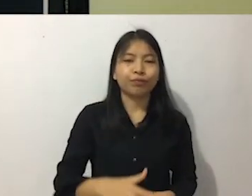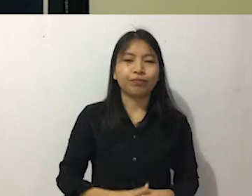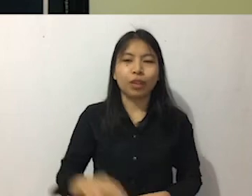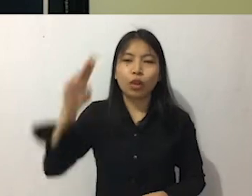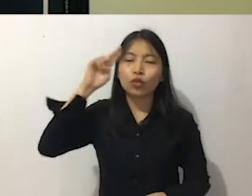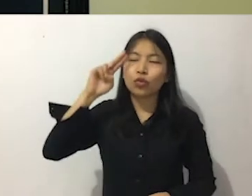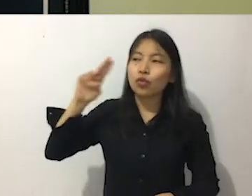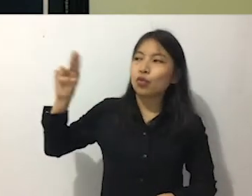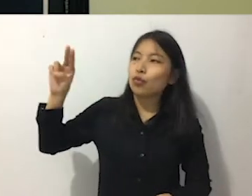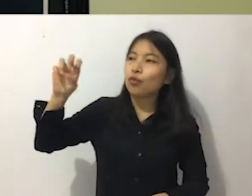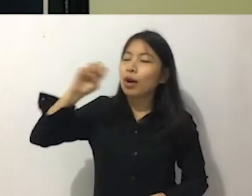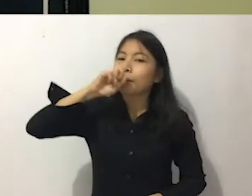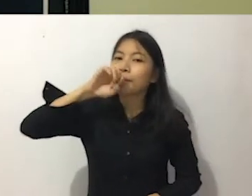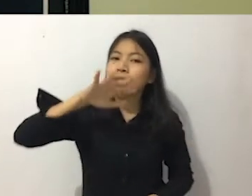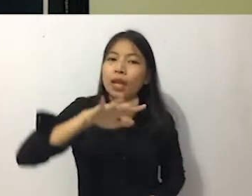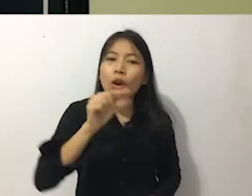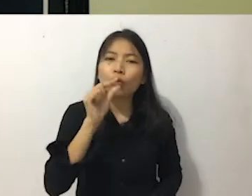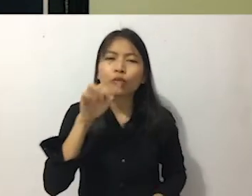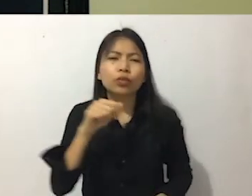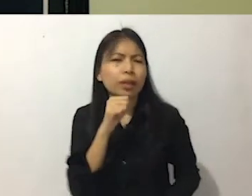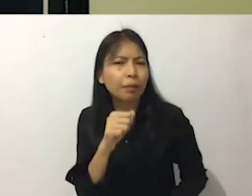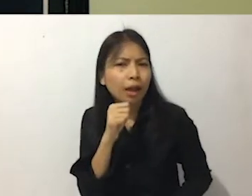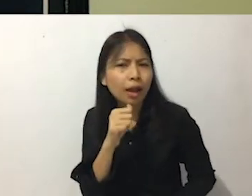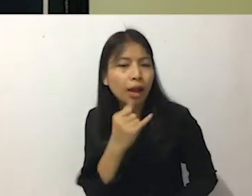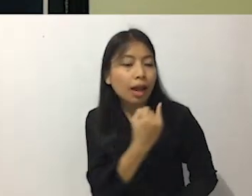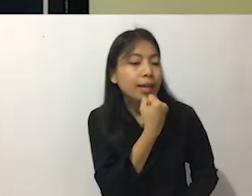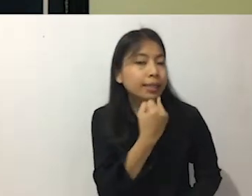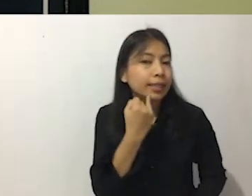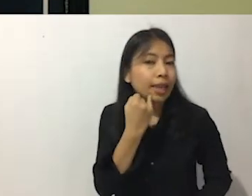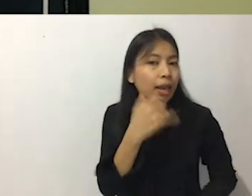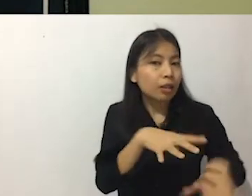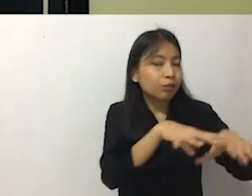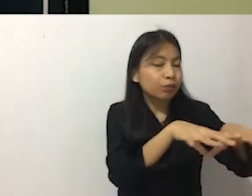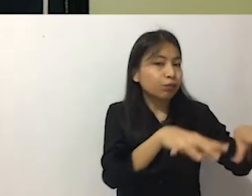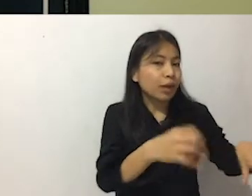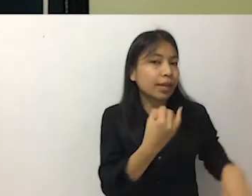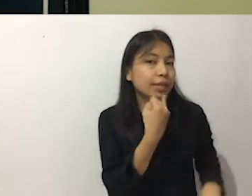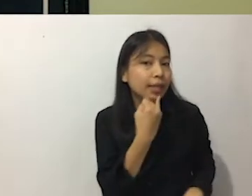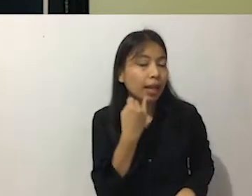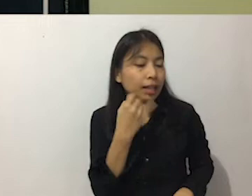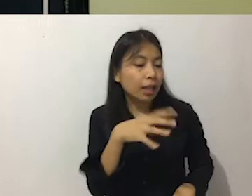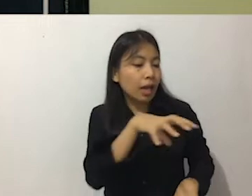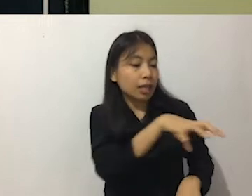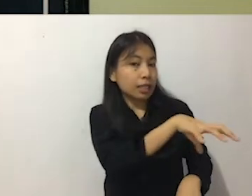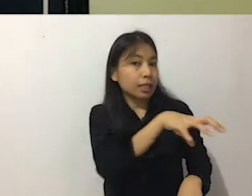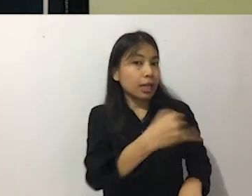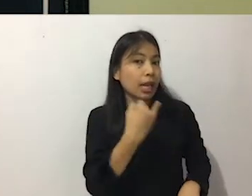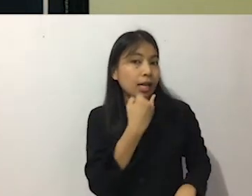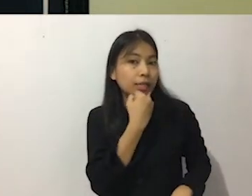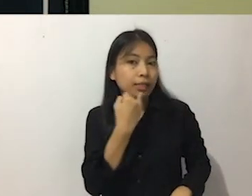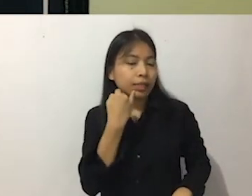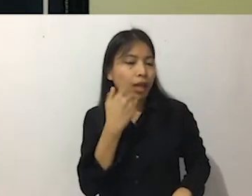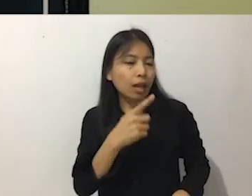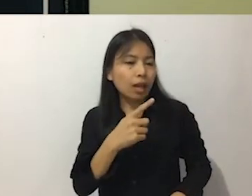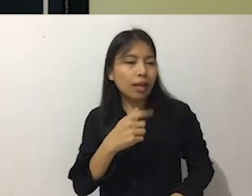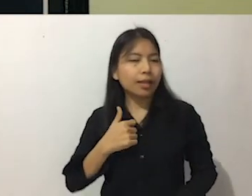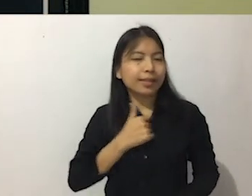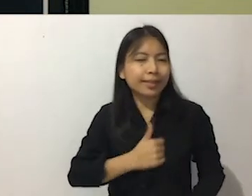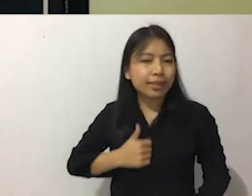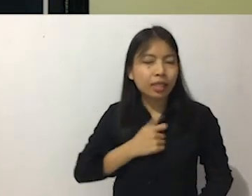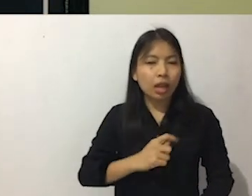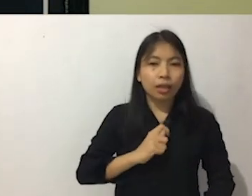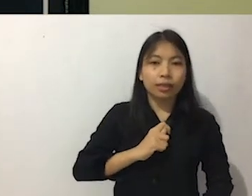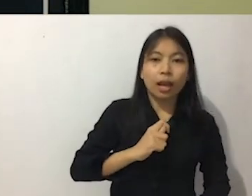kepada Israel, teman-teman. Bukan pada waktu Israel sedang setia atau taat. Bukan pada waktu